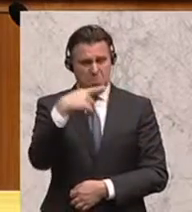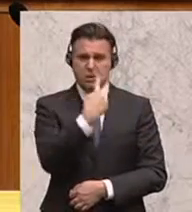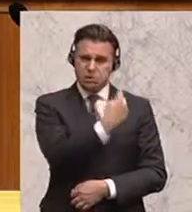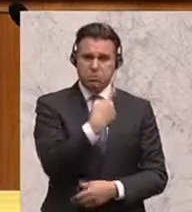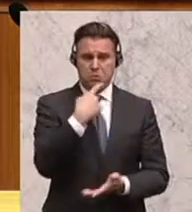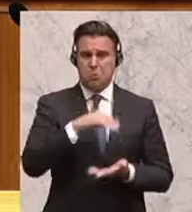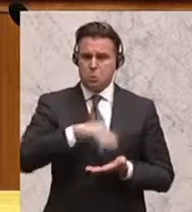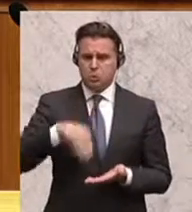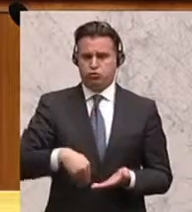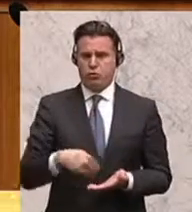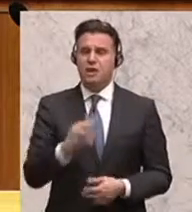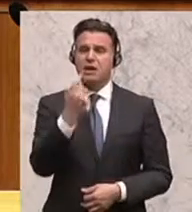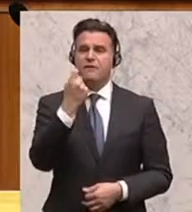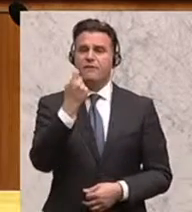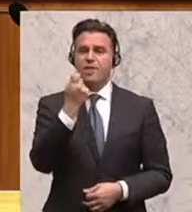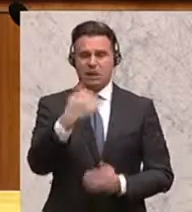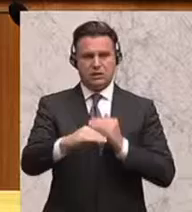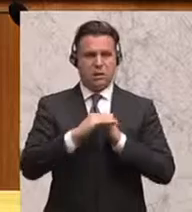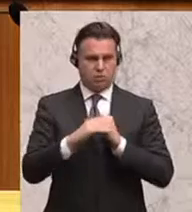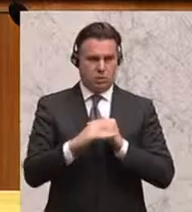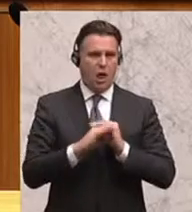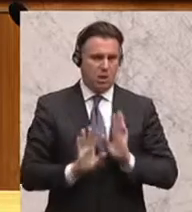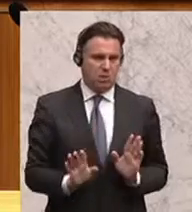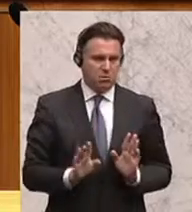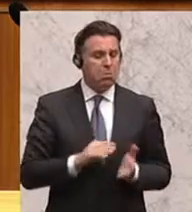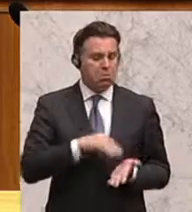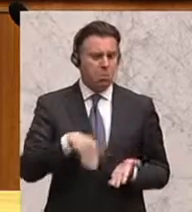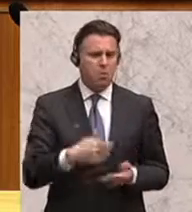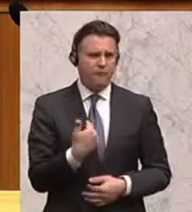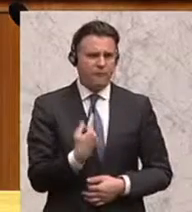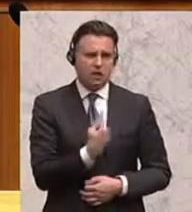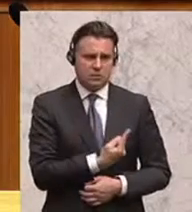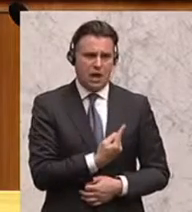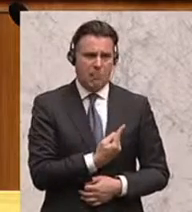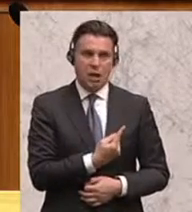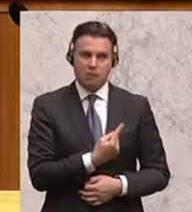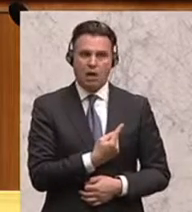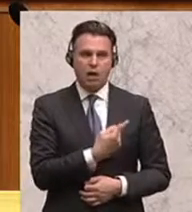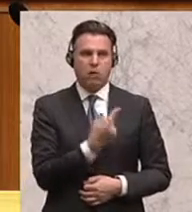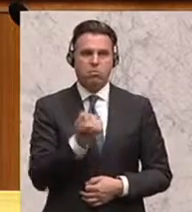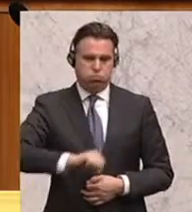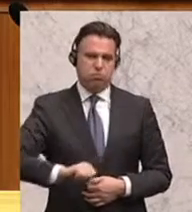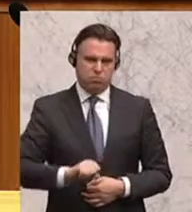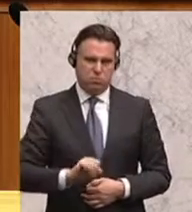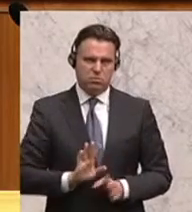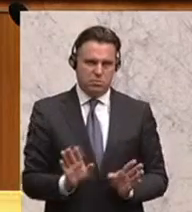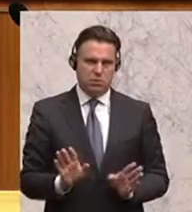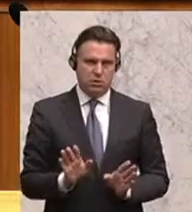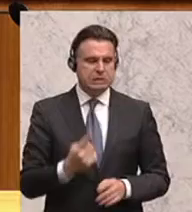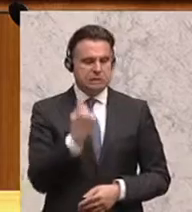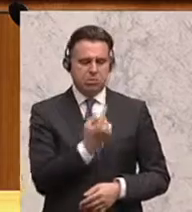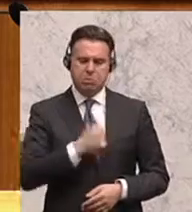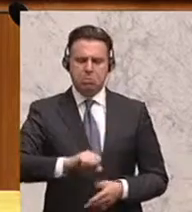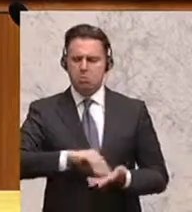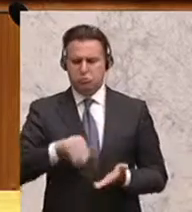den finanzausgleich mitunterzeichnet hat nur er macht das nicht was sie unterschrieben